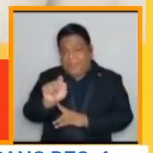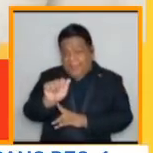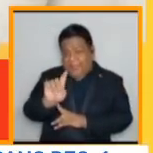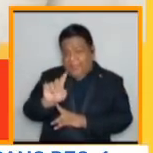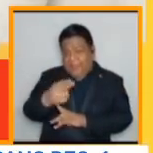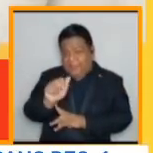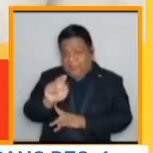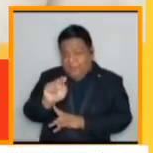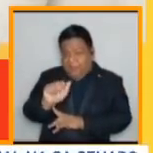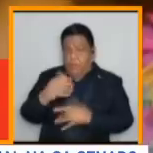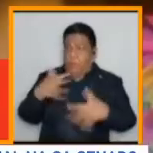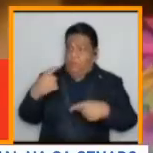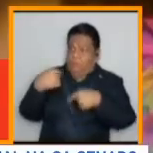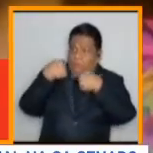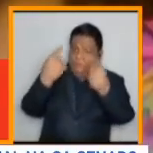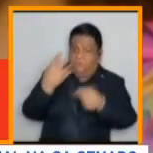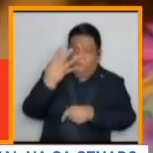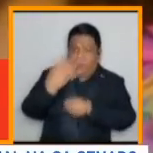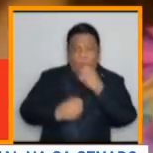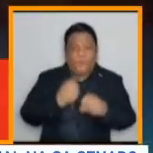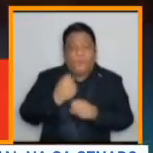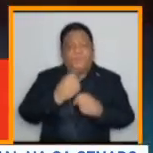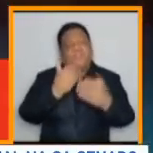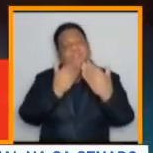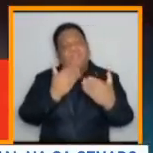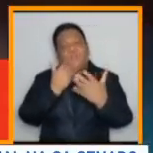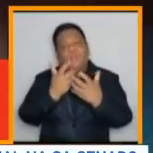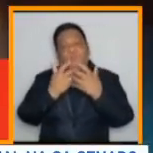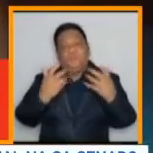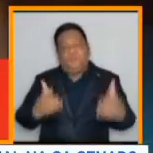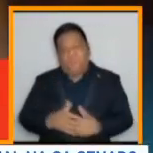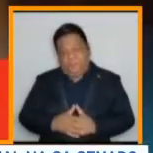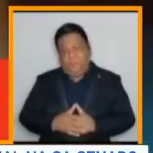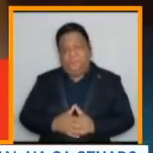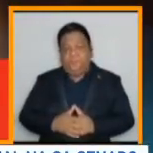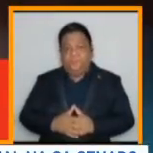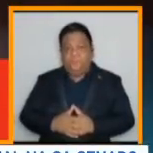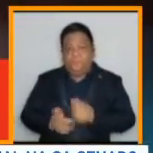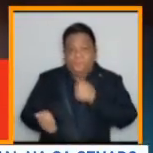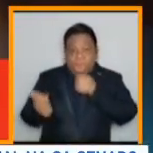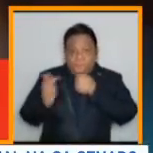Maraming salamat po sa inyo. Para sa marami pang kwento ng pag-ibig